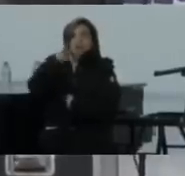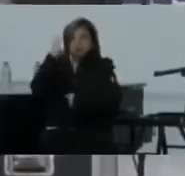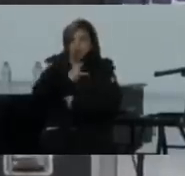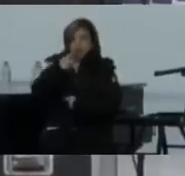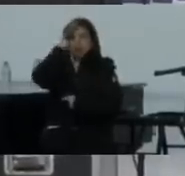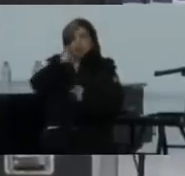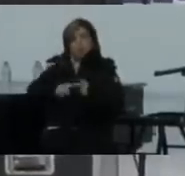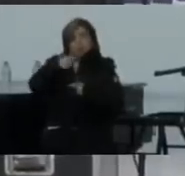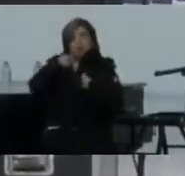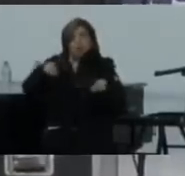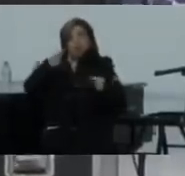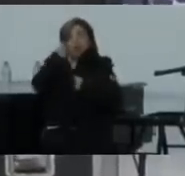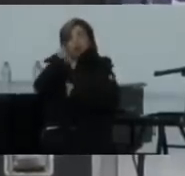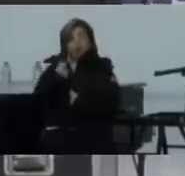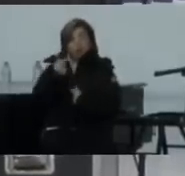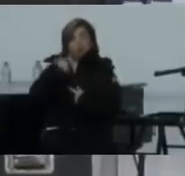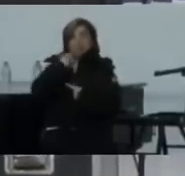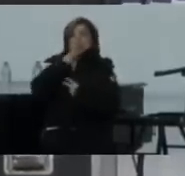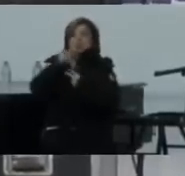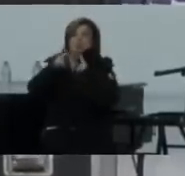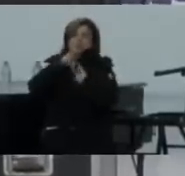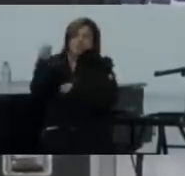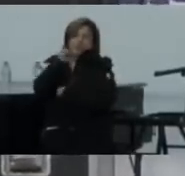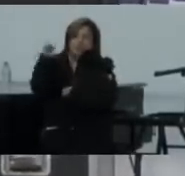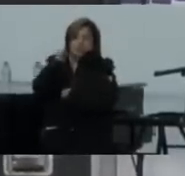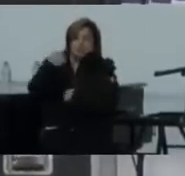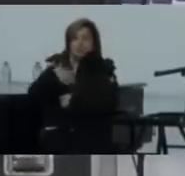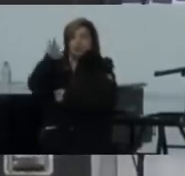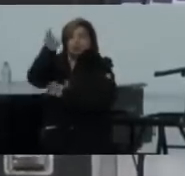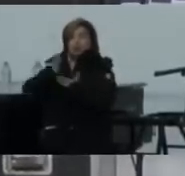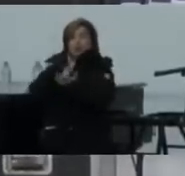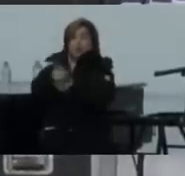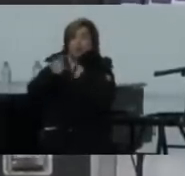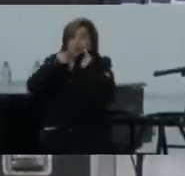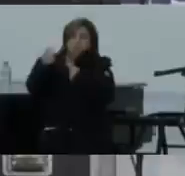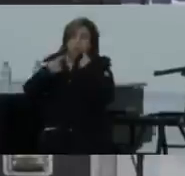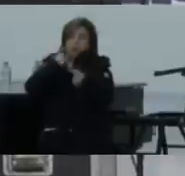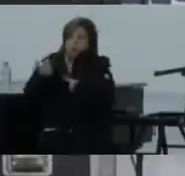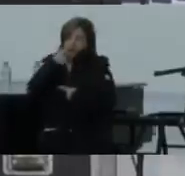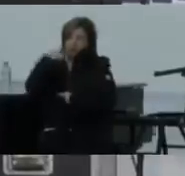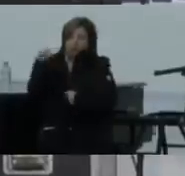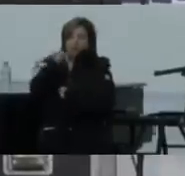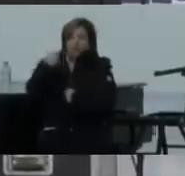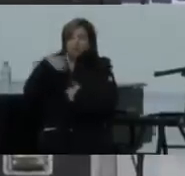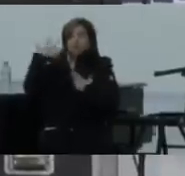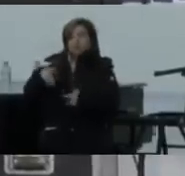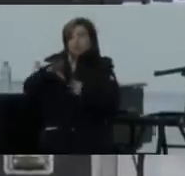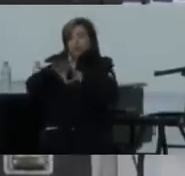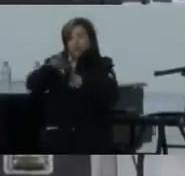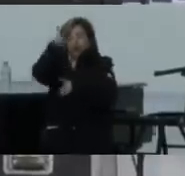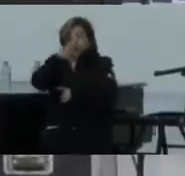da 50 anni una, questi economisti che sono stati la rovina di questo paese, i tecnici, i super